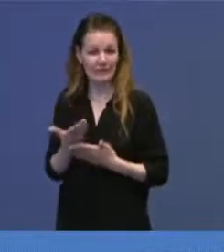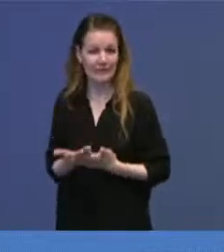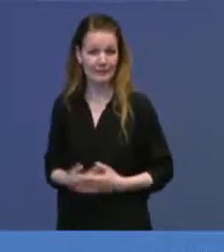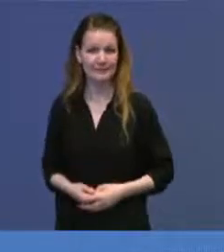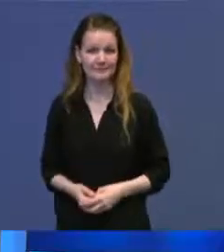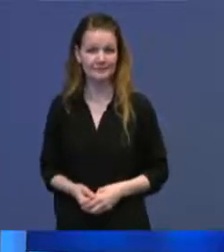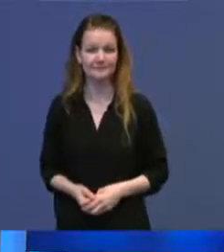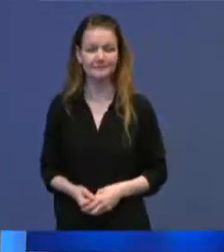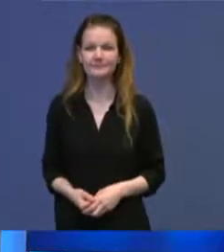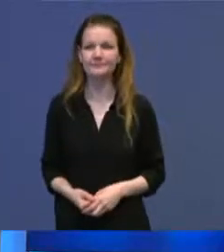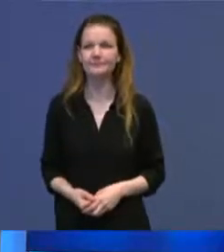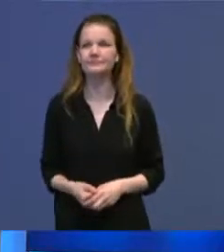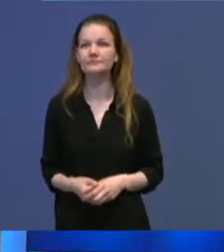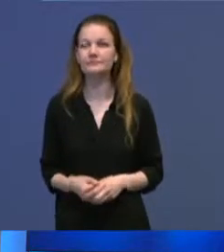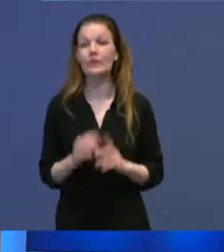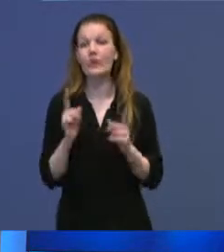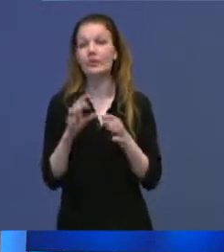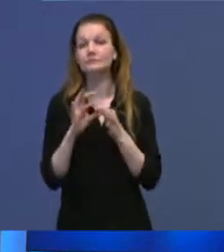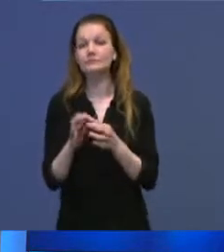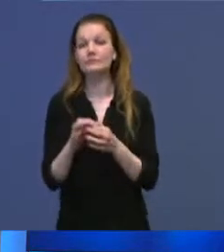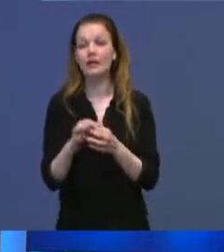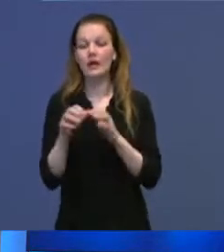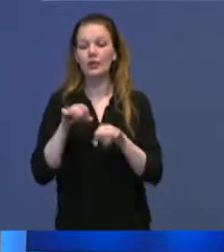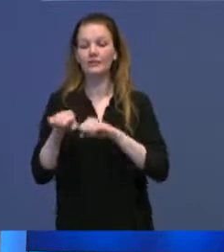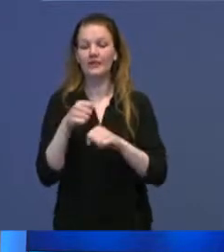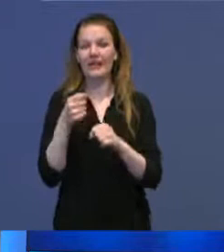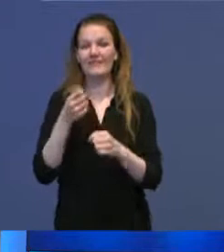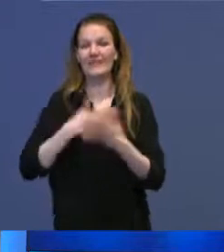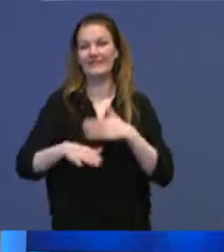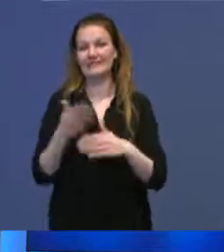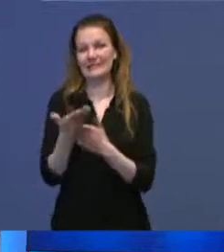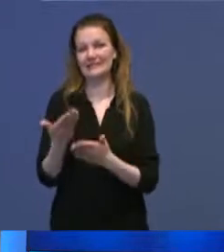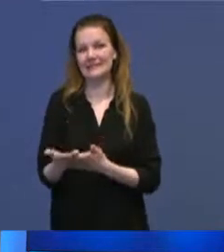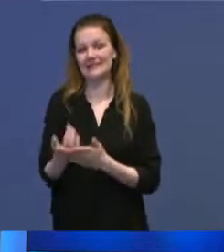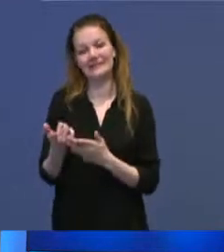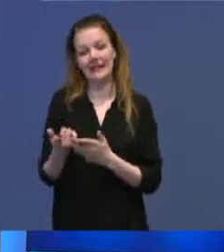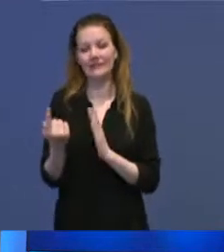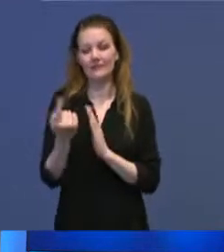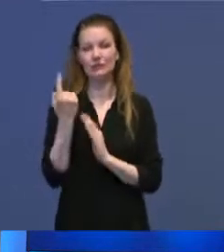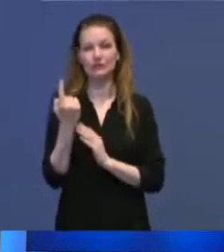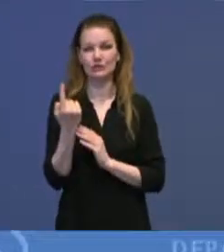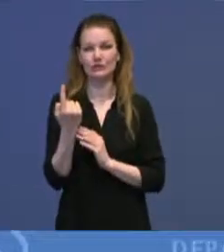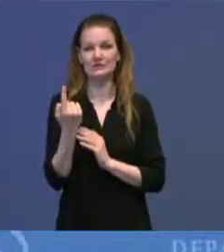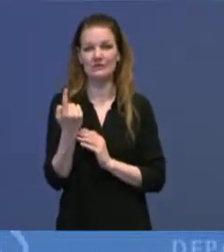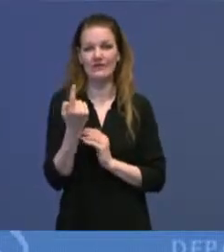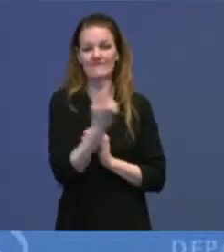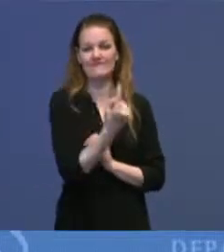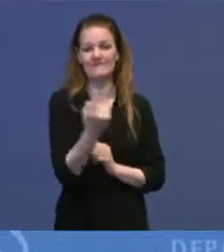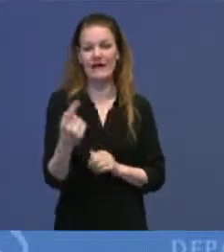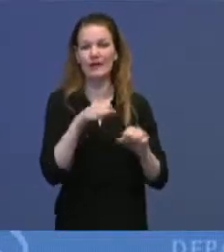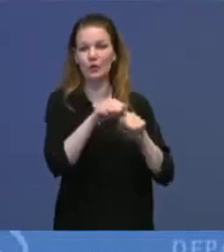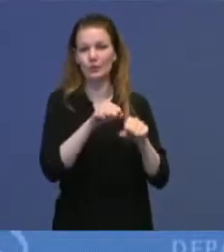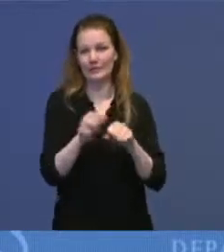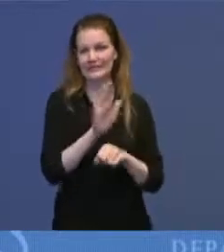Når det gjelder de kommunale velferdstjenestene, så er det først og fremst hver enkelt kommune sitt ansvar å vurdere hvordan de